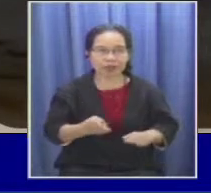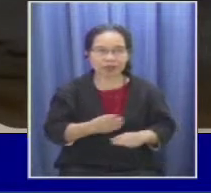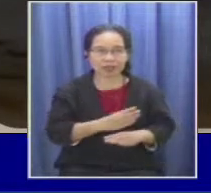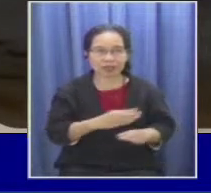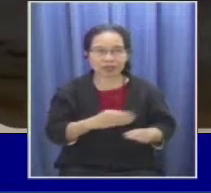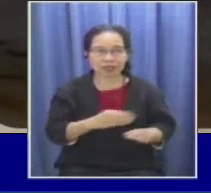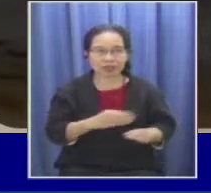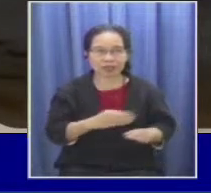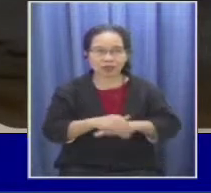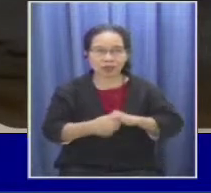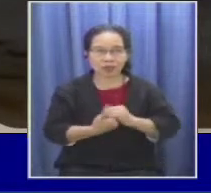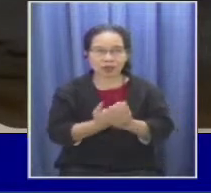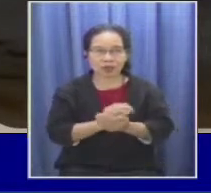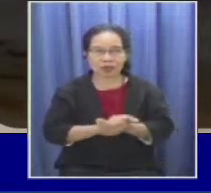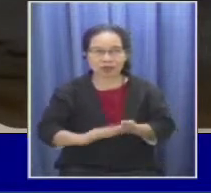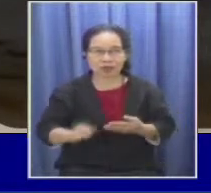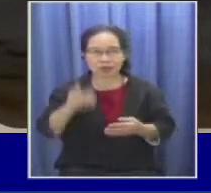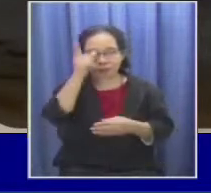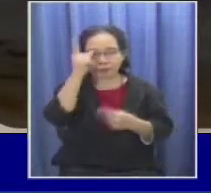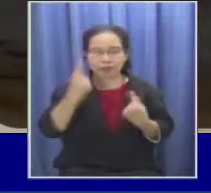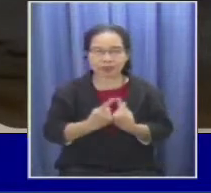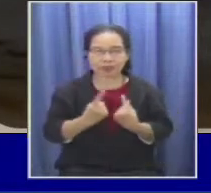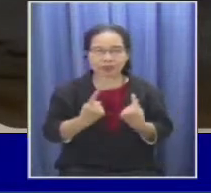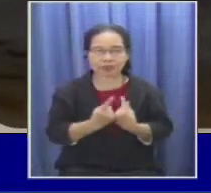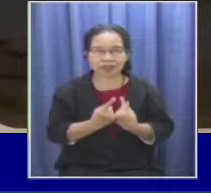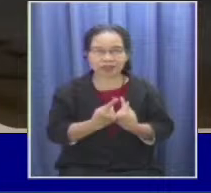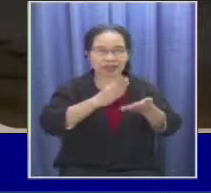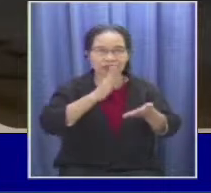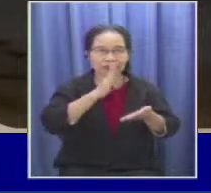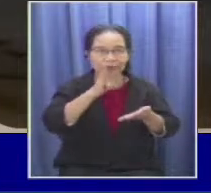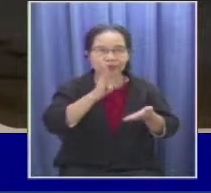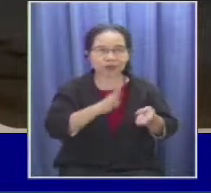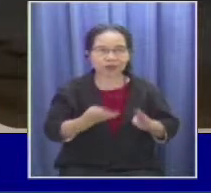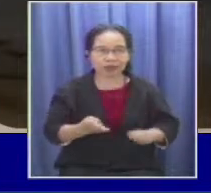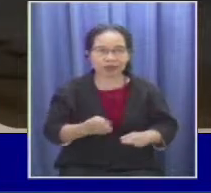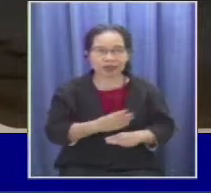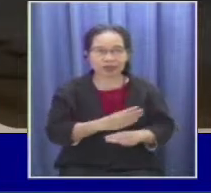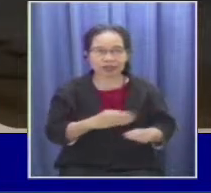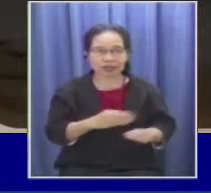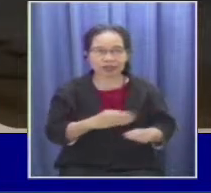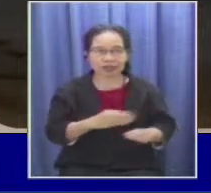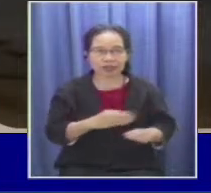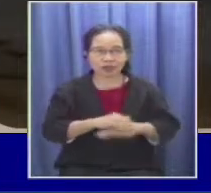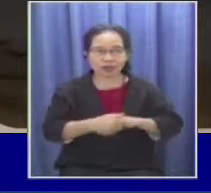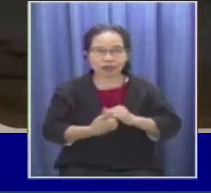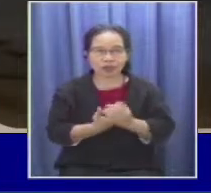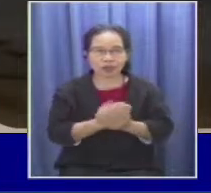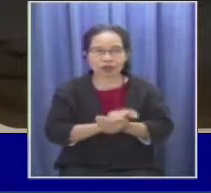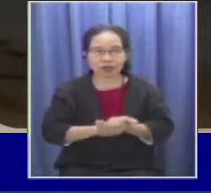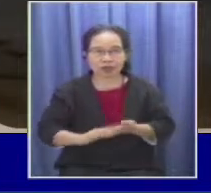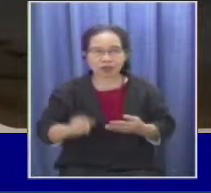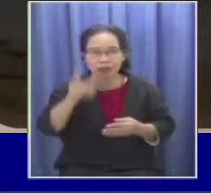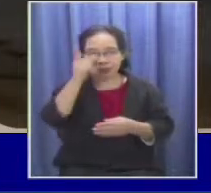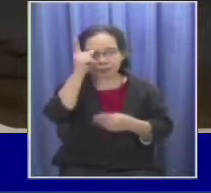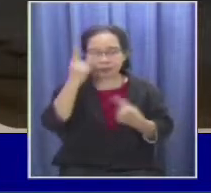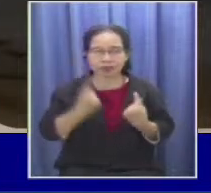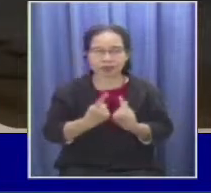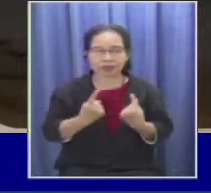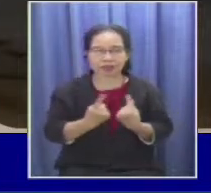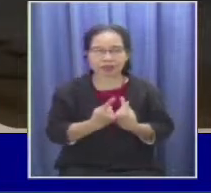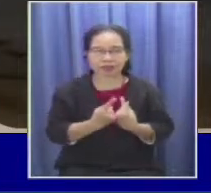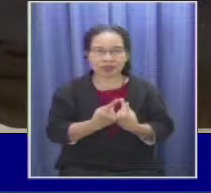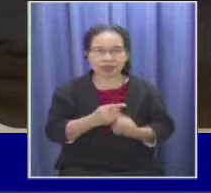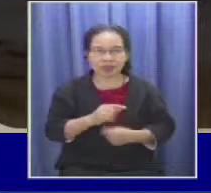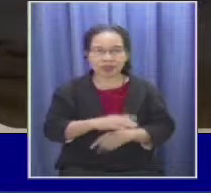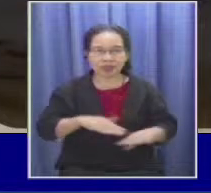22:16 na afei ade na worikyinkyi mu wo ho sɔre ma wɔn ma wo asu ɛwɔ